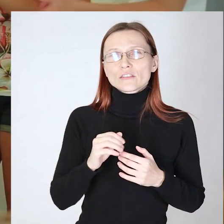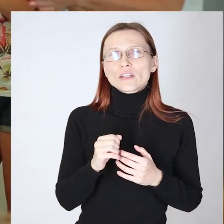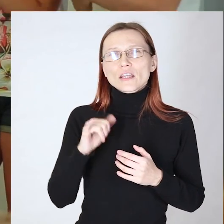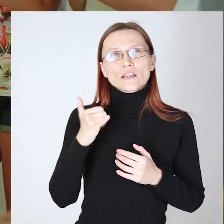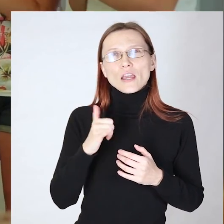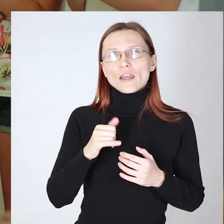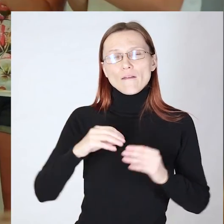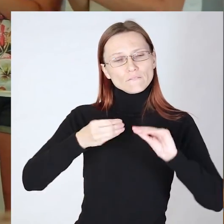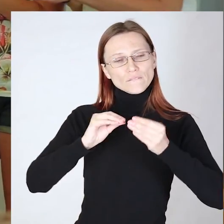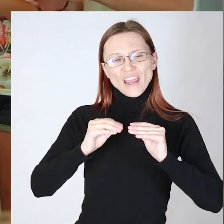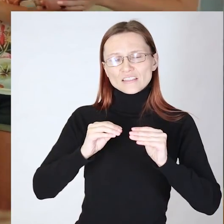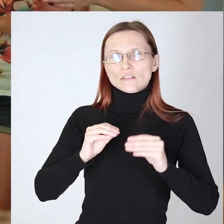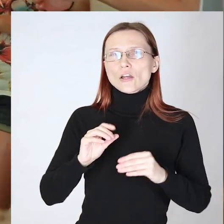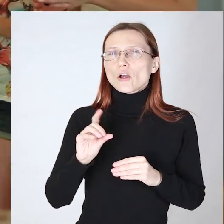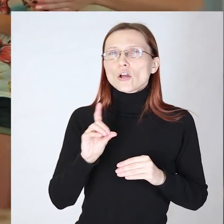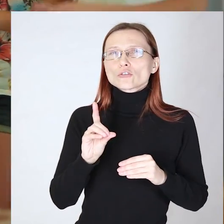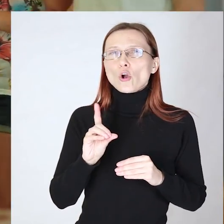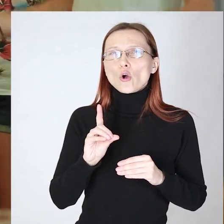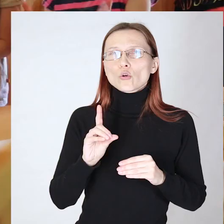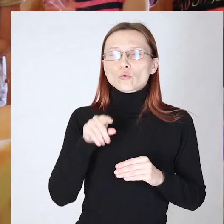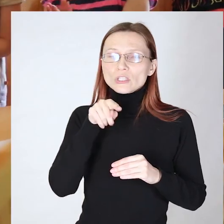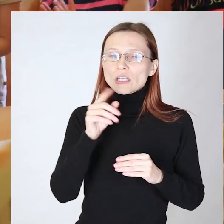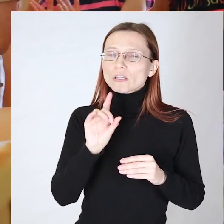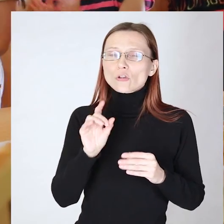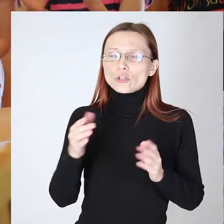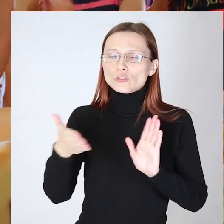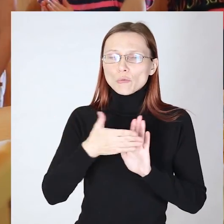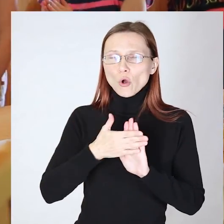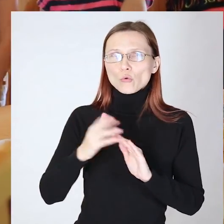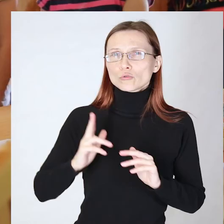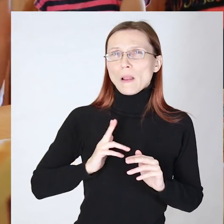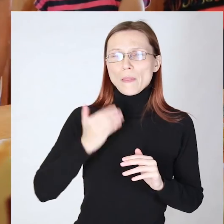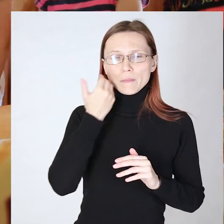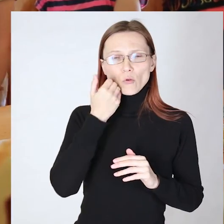je vec, ktorú tí, ktorí s mladými ľuďmi pracujú,